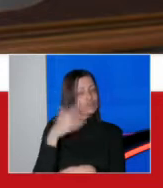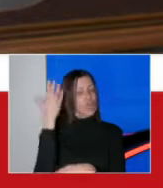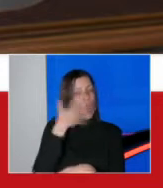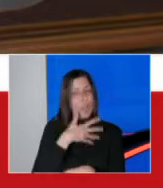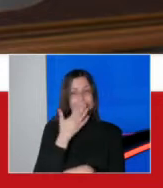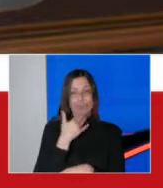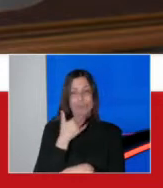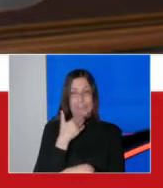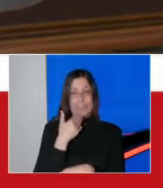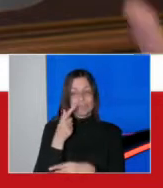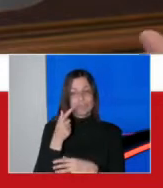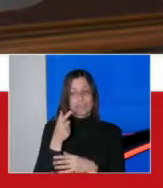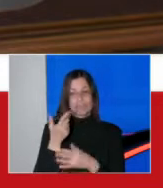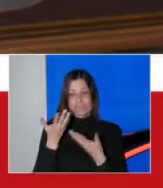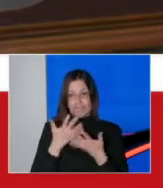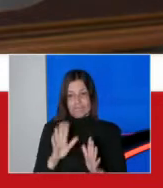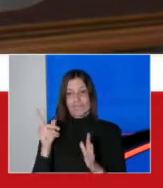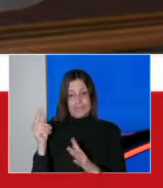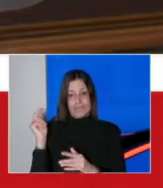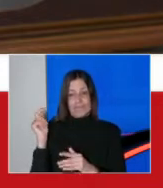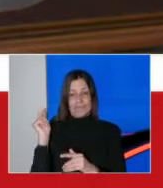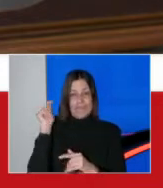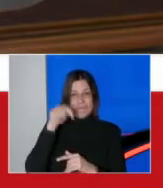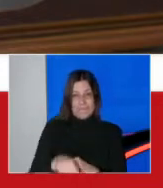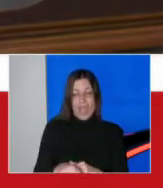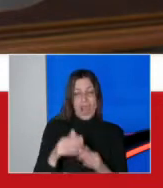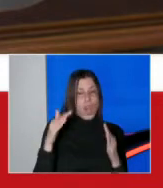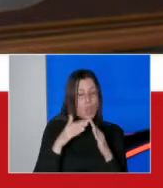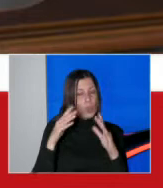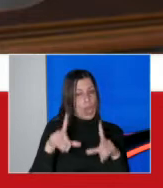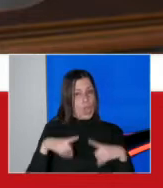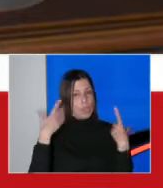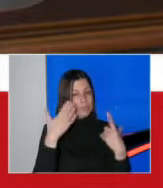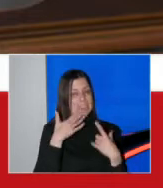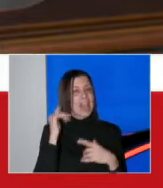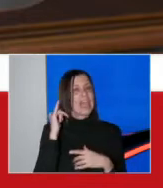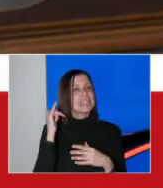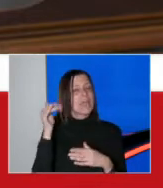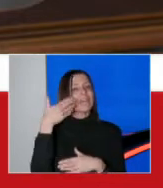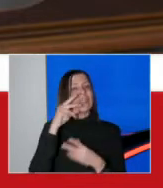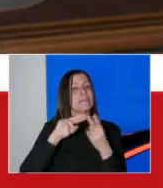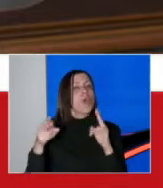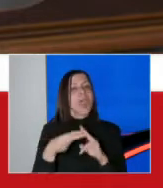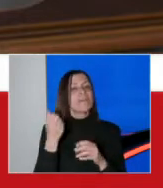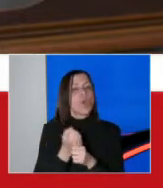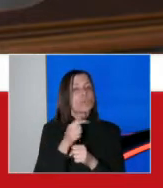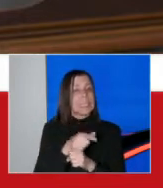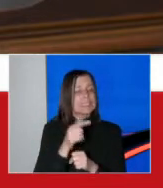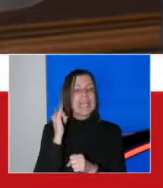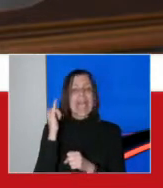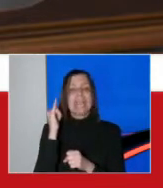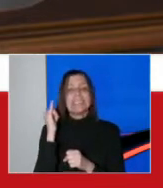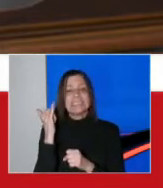יהודים במוצאם, ומביאה אותם לגור ולחיות בישראל. איזה עוד מדינה בעולם עושה את זה, אני רוצה לדעת? איזה עוד